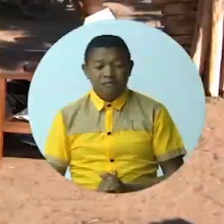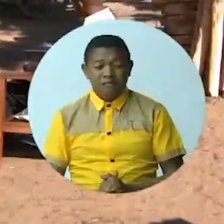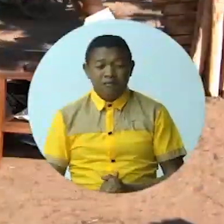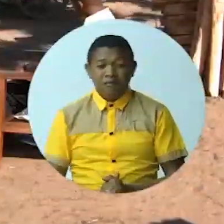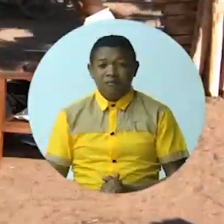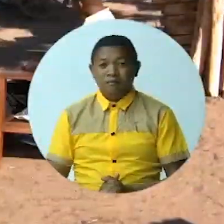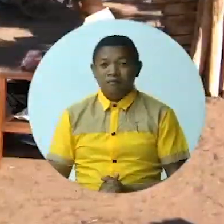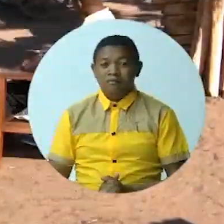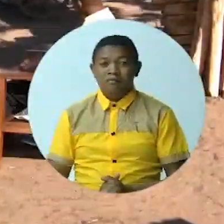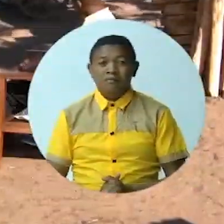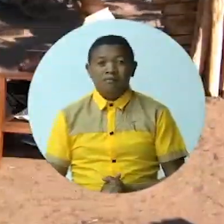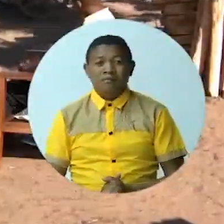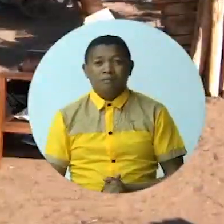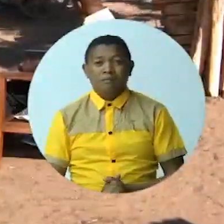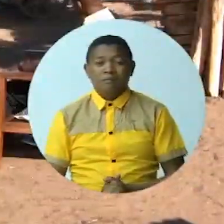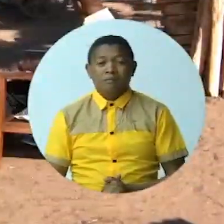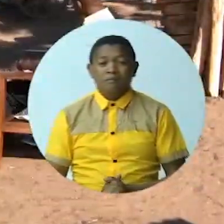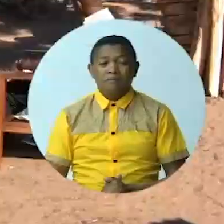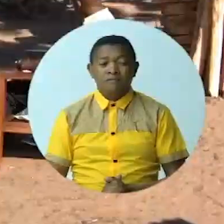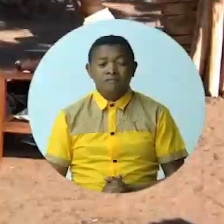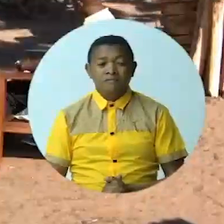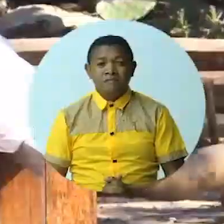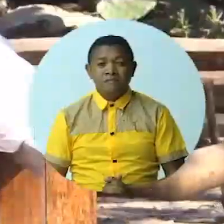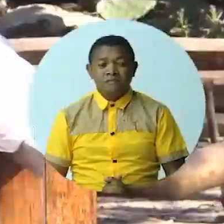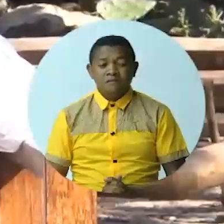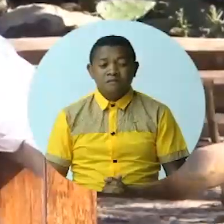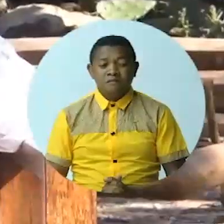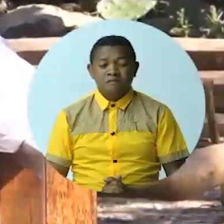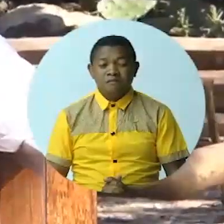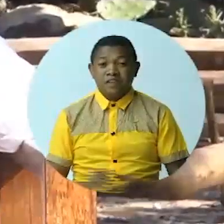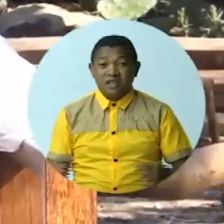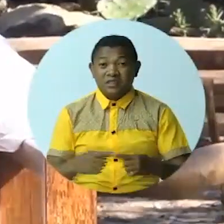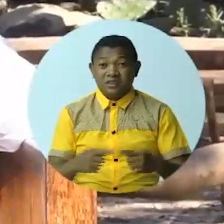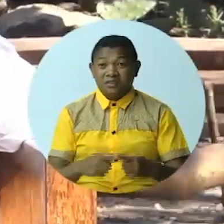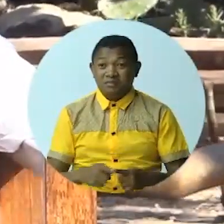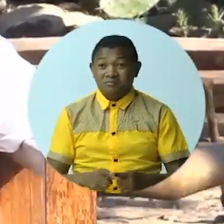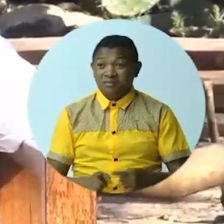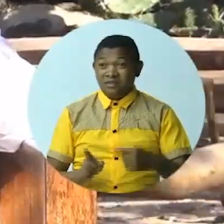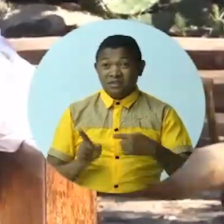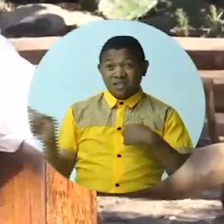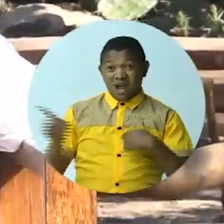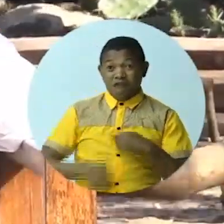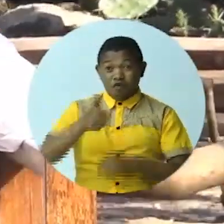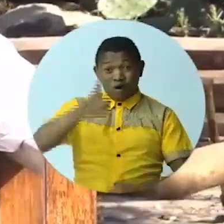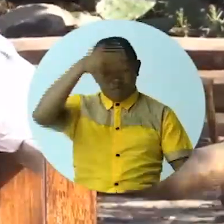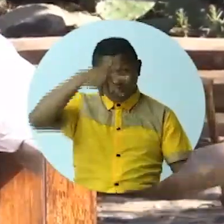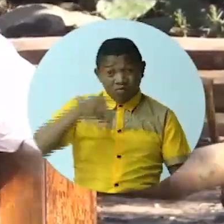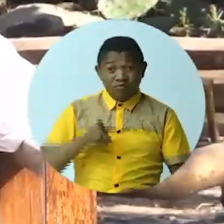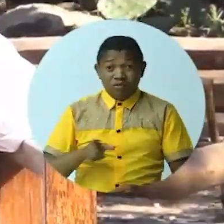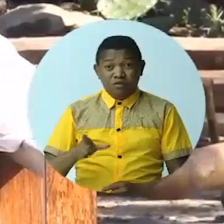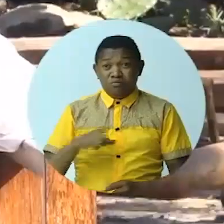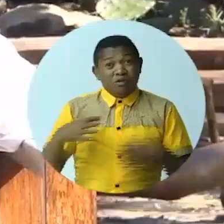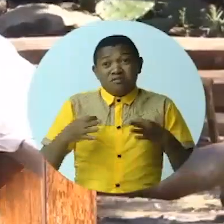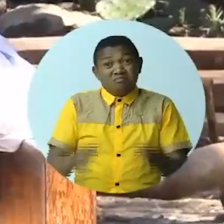Fa mbola tsy fitompirenena koa hoe mbola tsy nanao fahatehirizan-kevitra koa tamin'ny